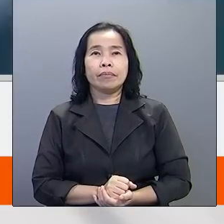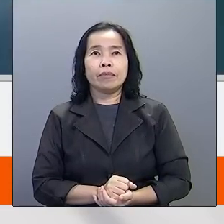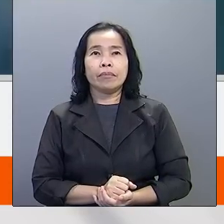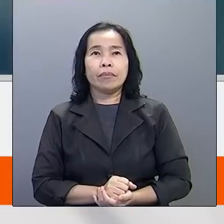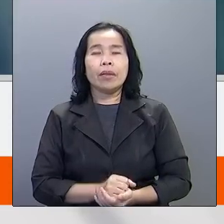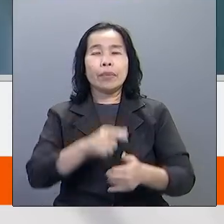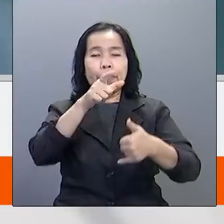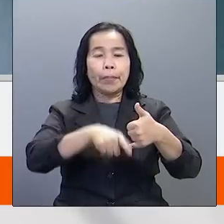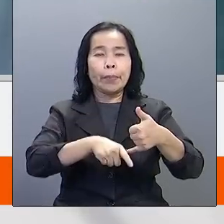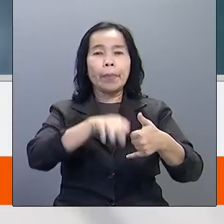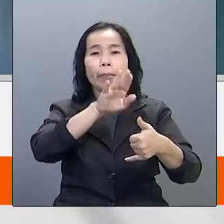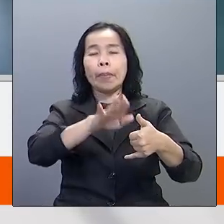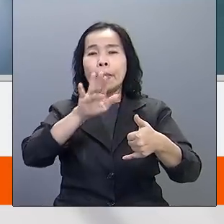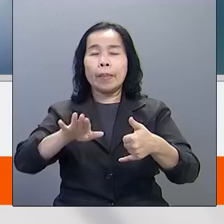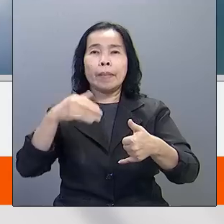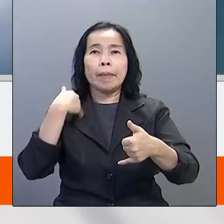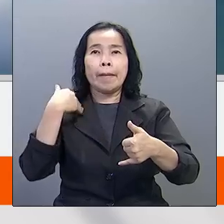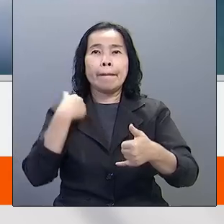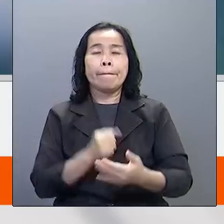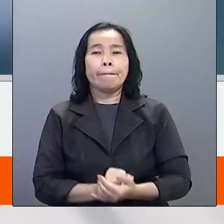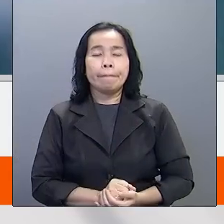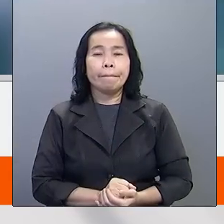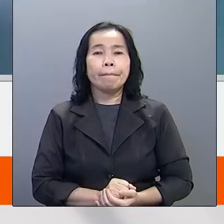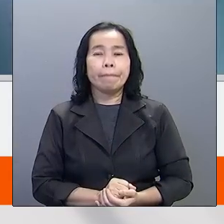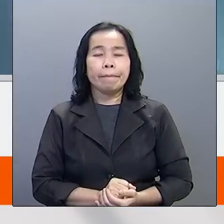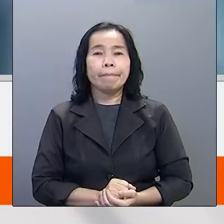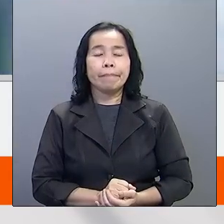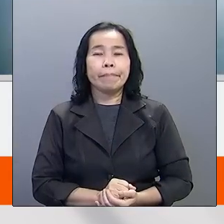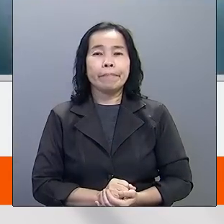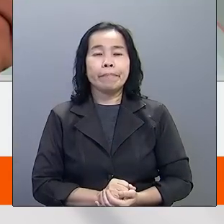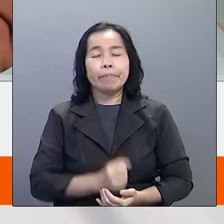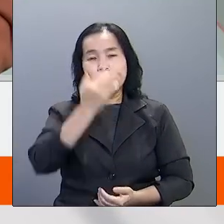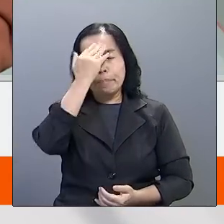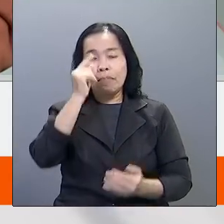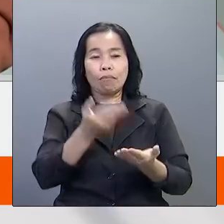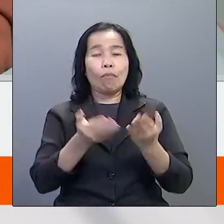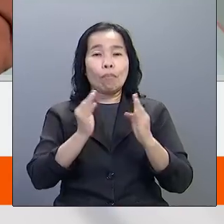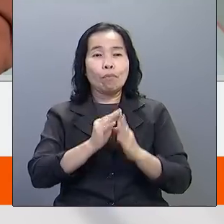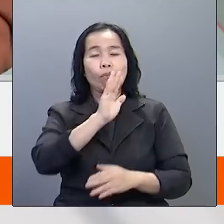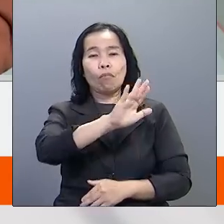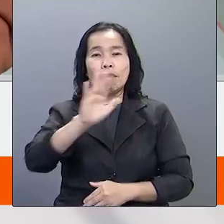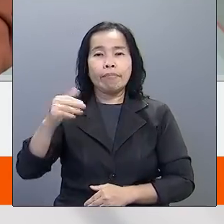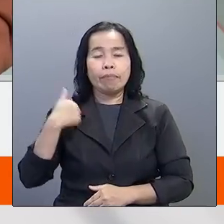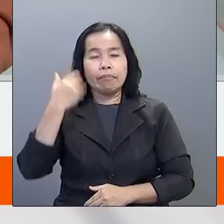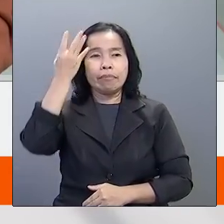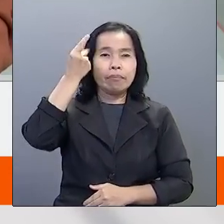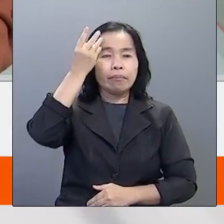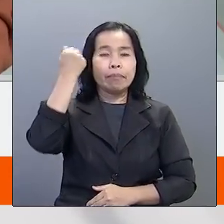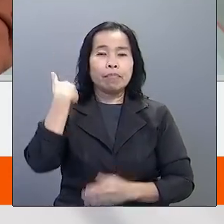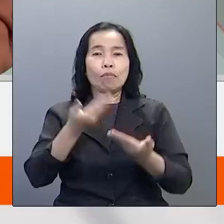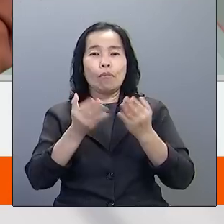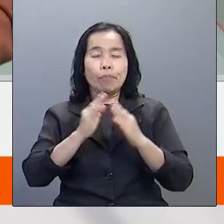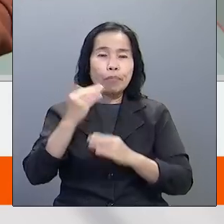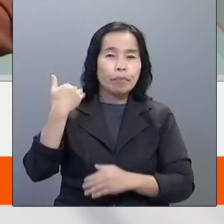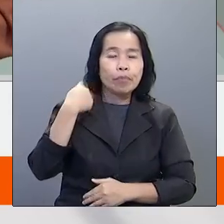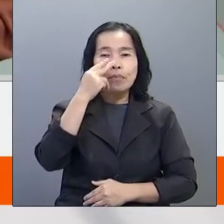ะครับกลับบ้านของเราให้ได ้ค่ะ เชื่อว่าหลายครอบครัวตอนนี้ก็น่าจะกำลังติดตามข่าวกันอย่าง